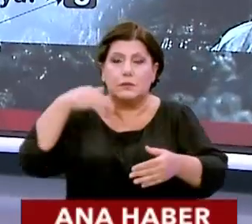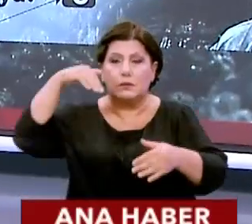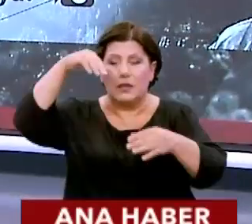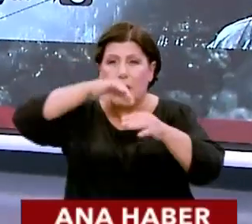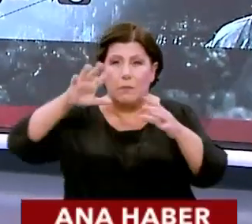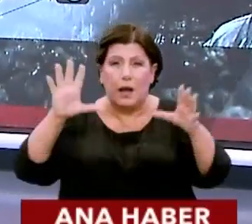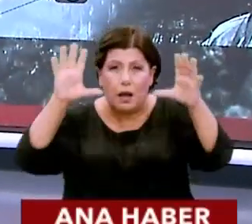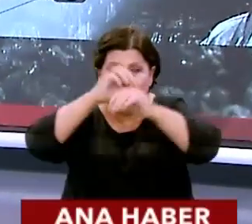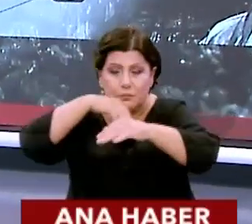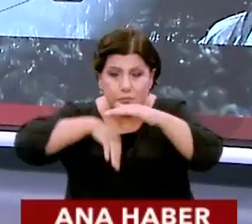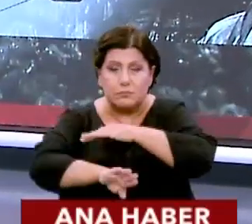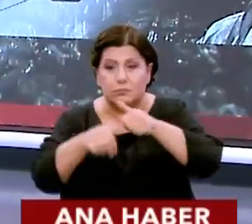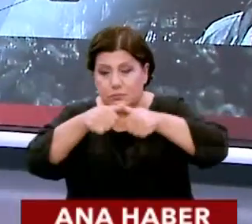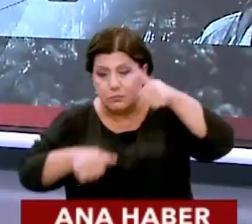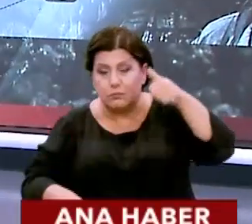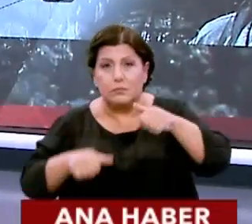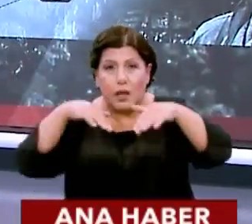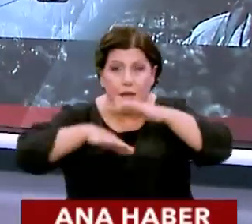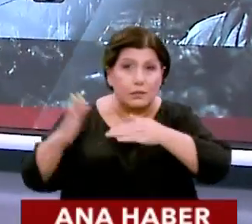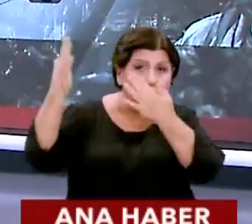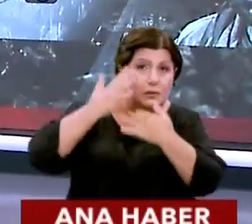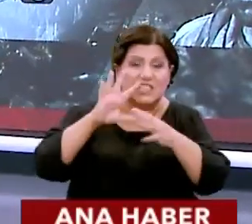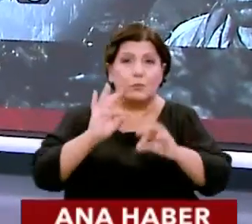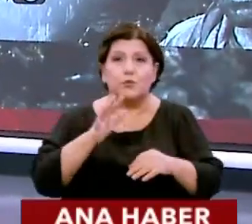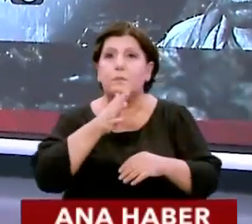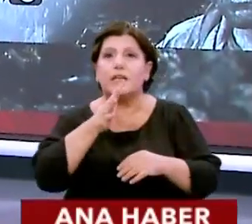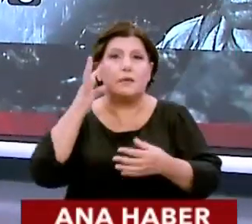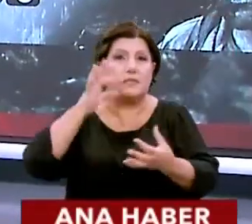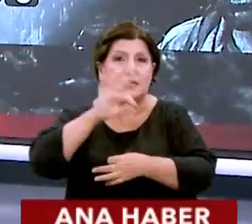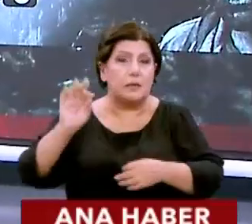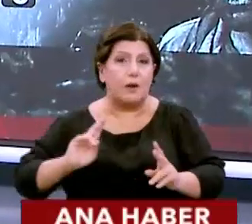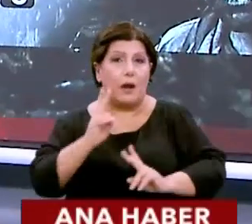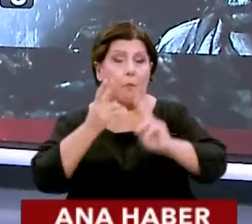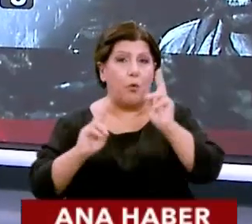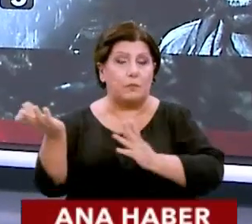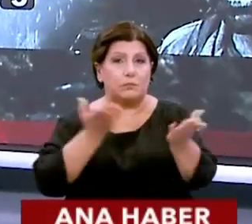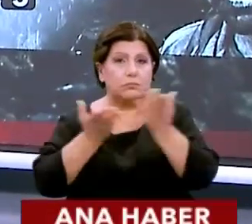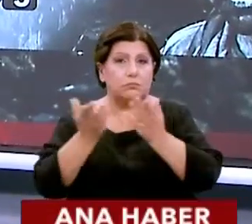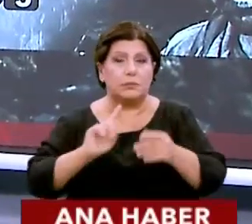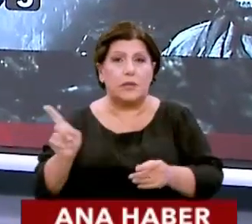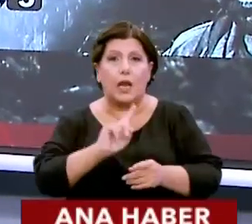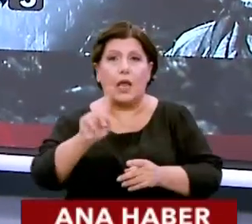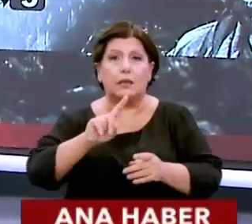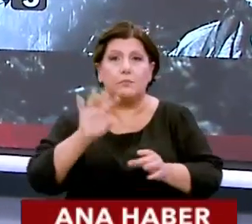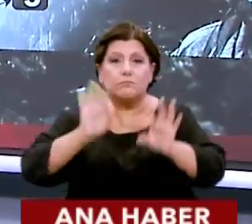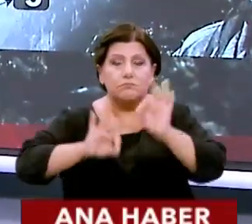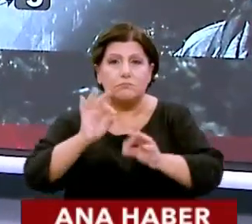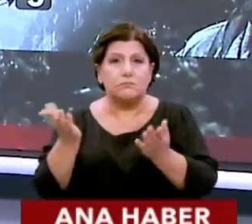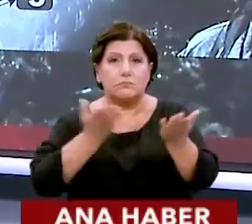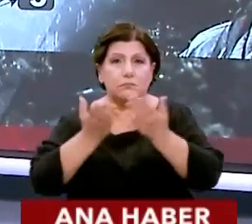kalan kim bilim Bilim insanlarının raporları denetçilerin raporları